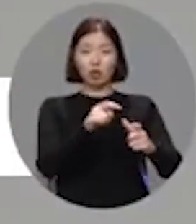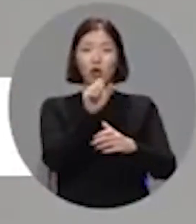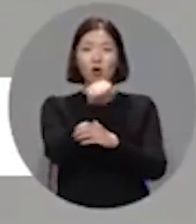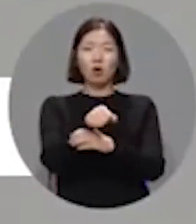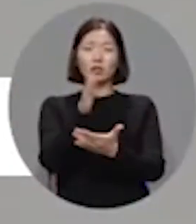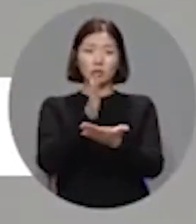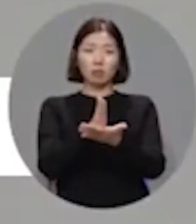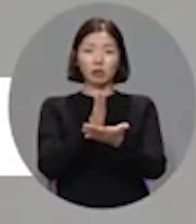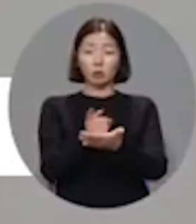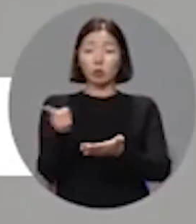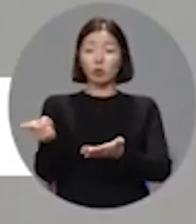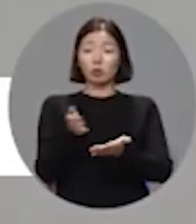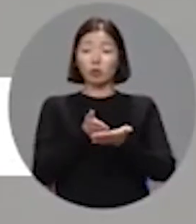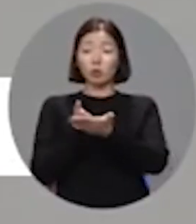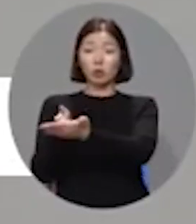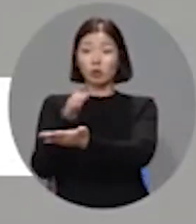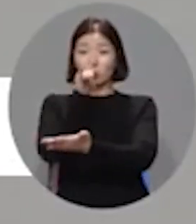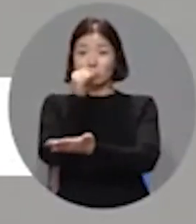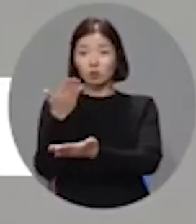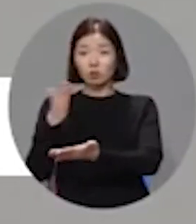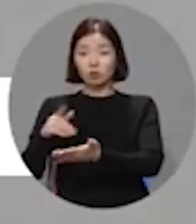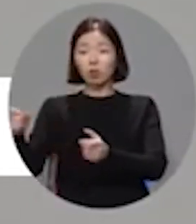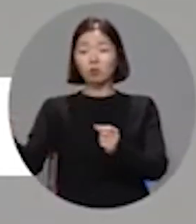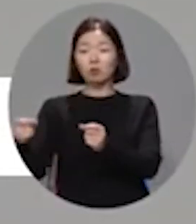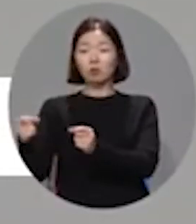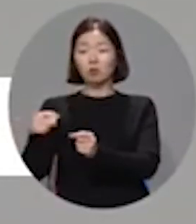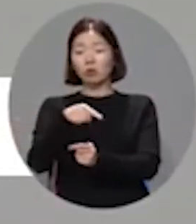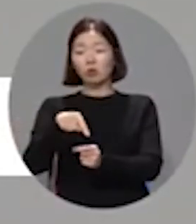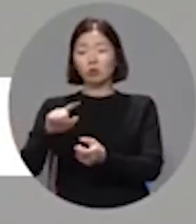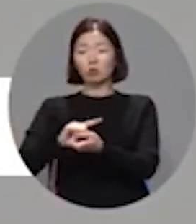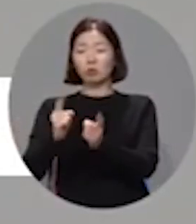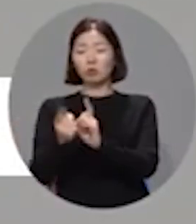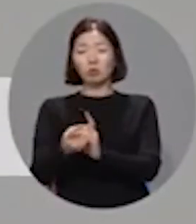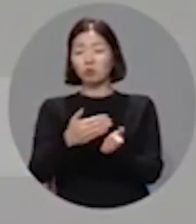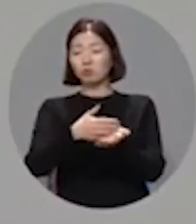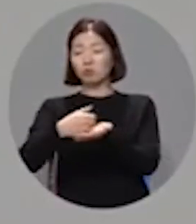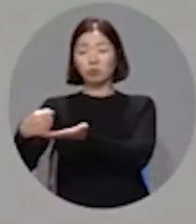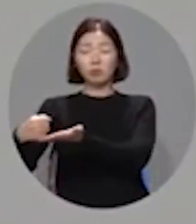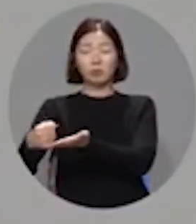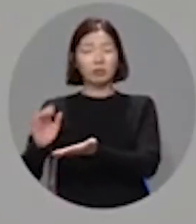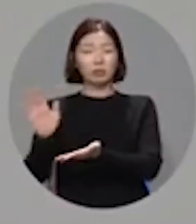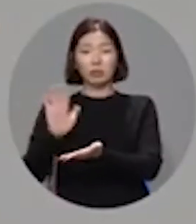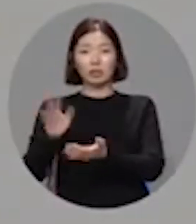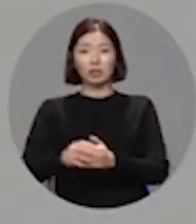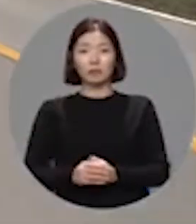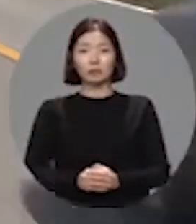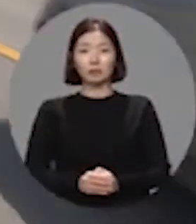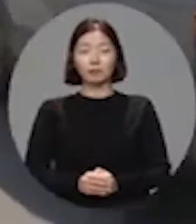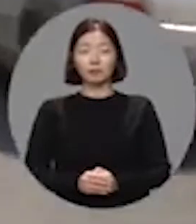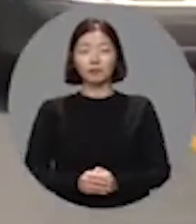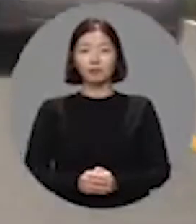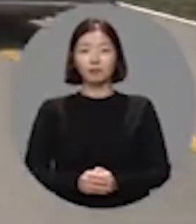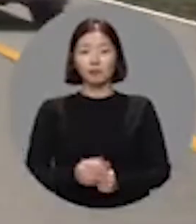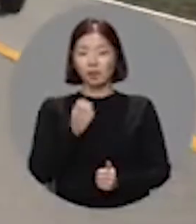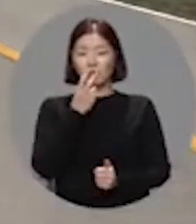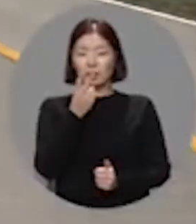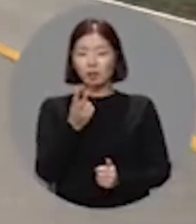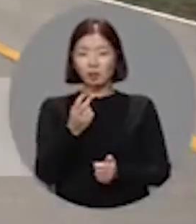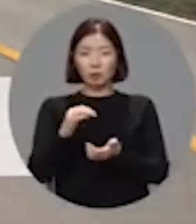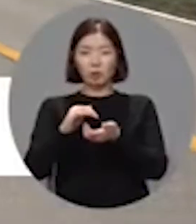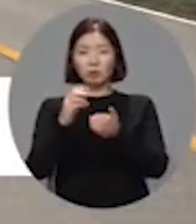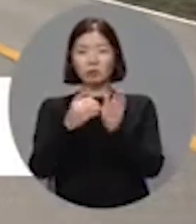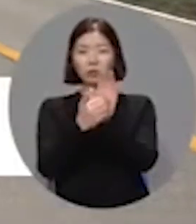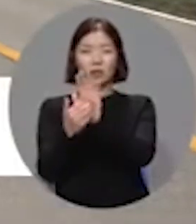허가하지 말도록 영광군에 통보했지만 인접 시군의 의견은 반영되지 않았습니다. 국립공원에서 악취 저감 시설을